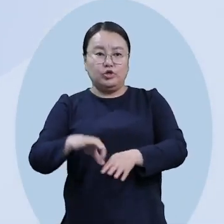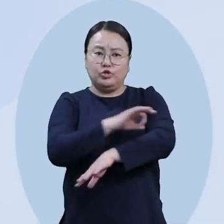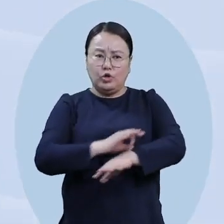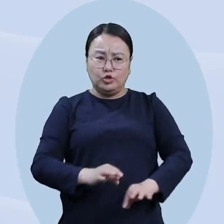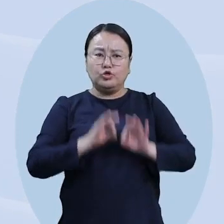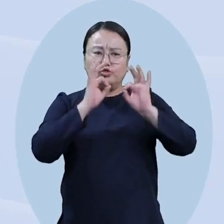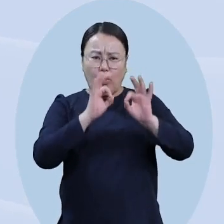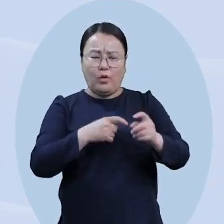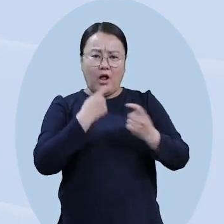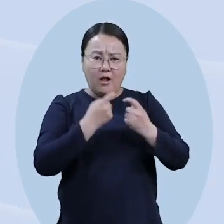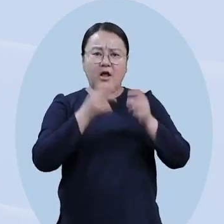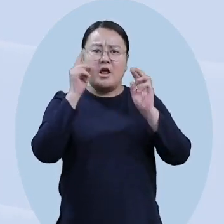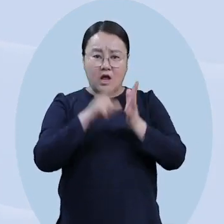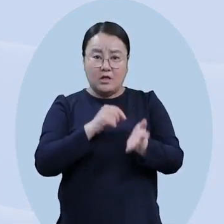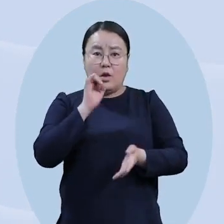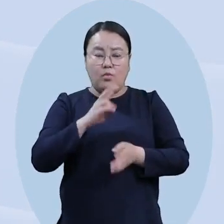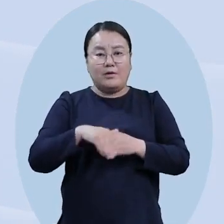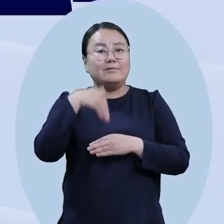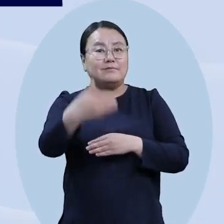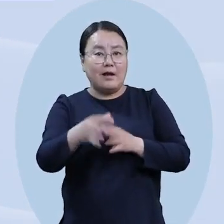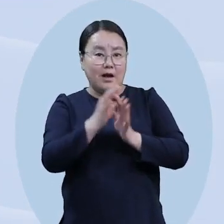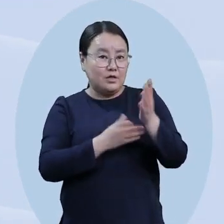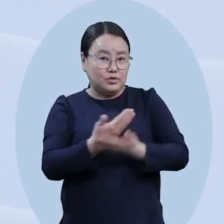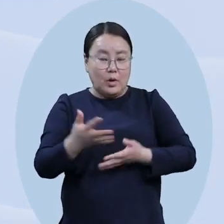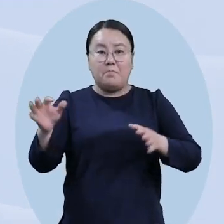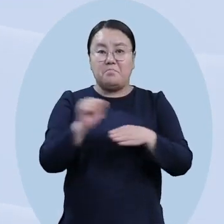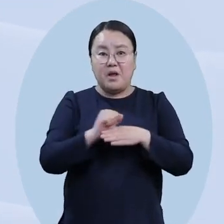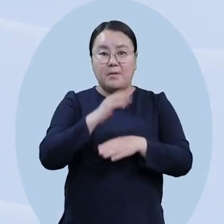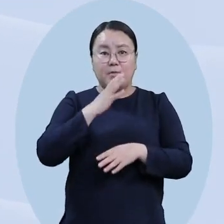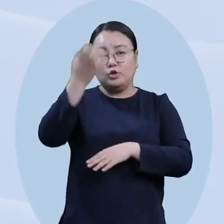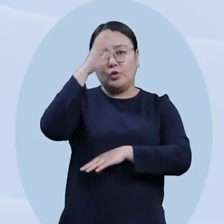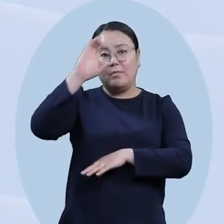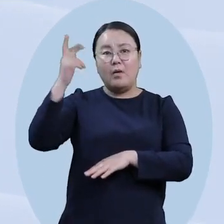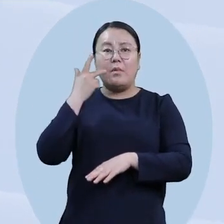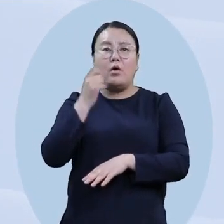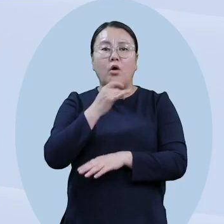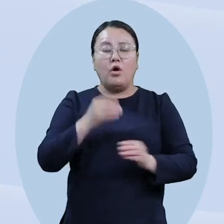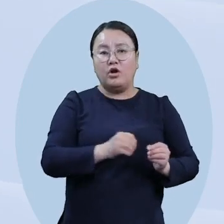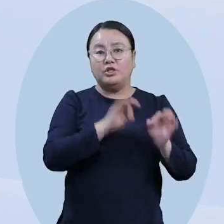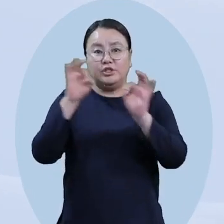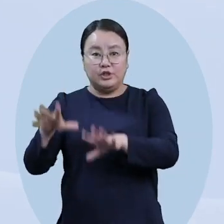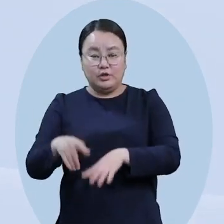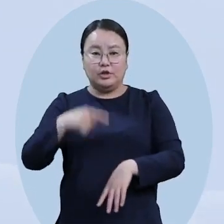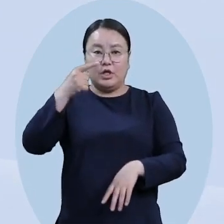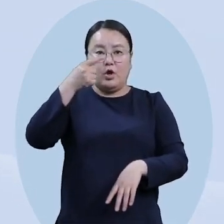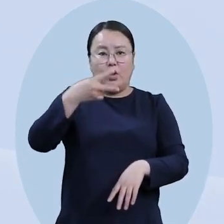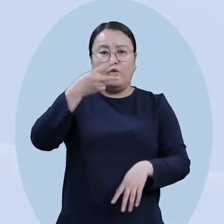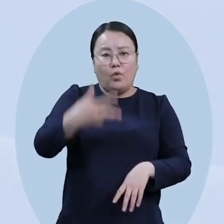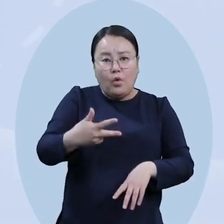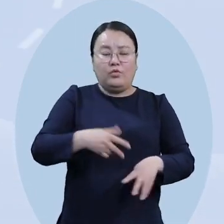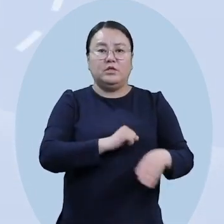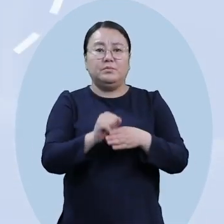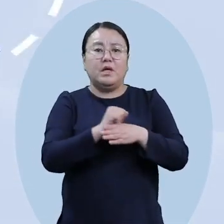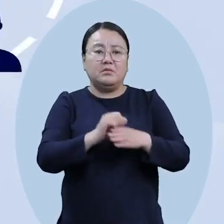нь зүйтэй гэж үзвэл дараагийн хэлэлцүүлэгт бэлтгүүлэхээр төрийн байгуулалтын байнгын хороонд шилжүүлж төслийг 2-3 дахь хэлэлцүүлэгт